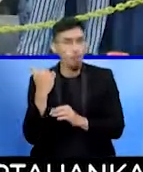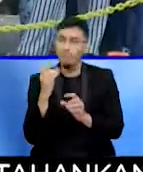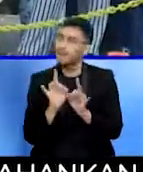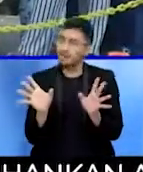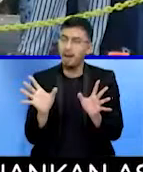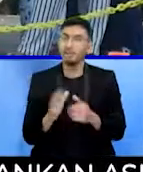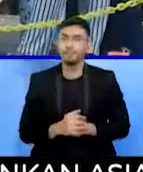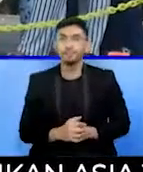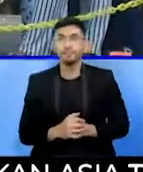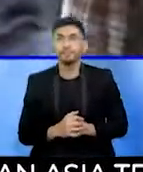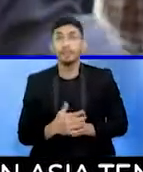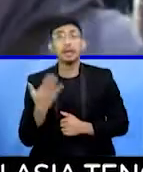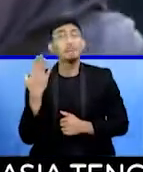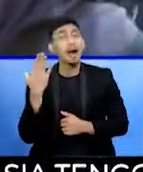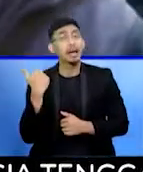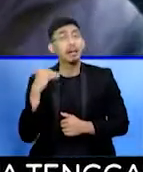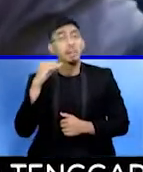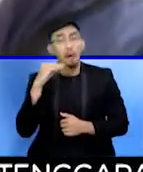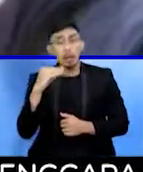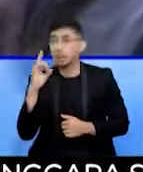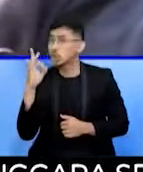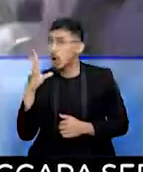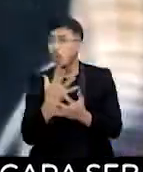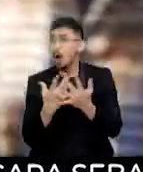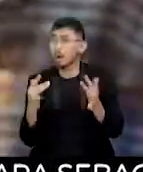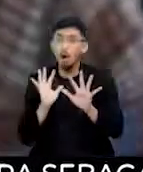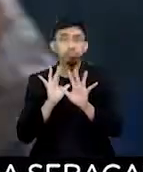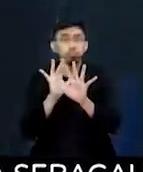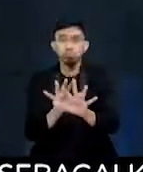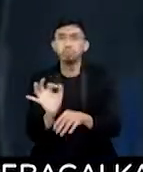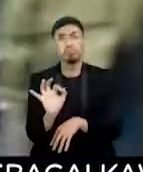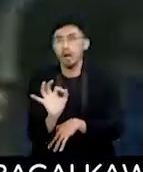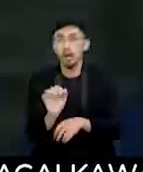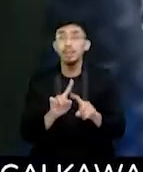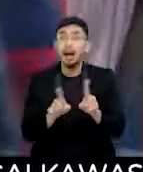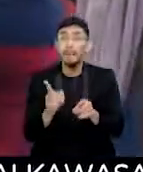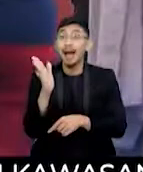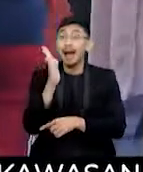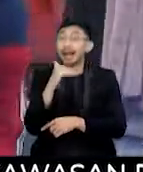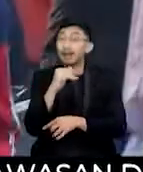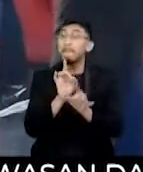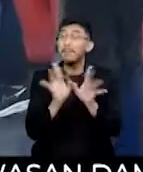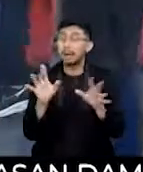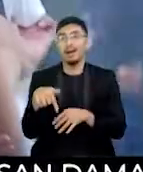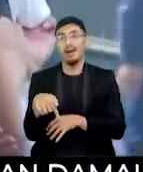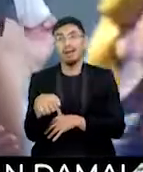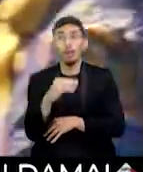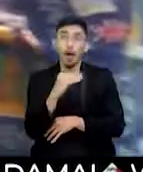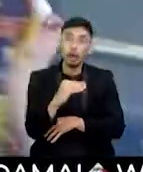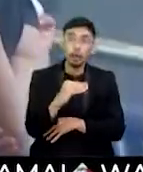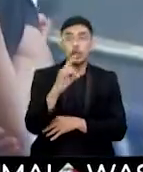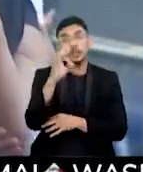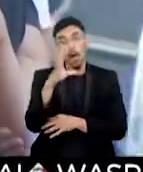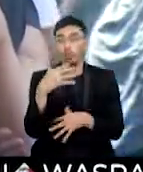siang belum terlihat terlalu banyak warga, nah pada hari ini berbeda. Dari pagi sampai siang kami sudah melihat begitu banyak